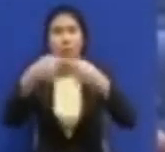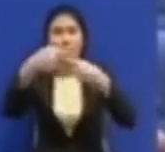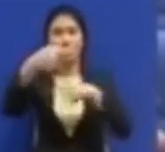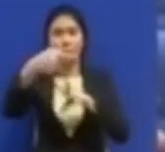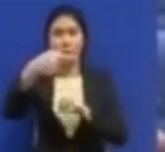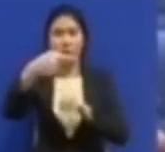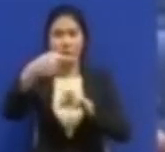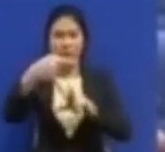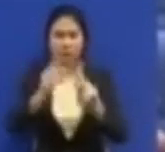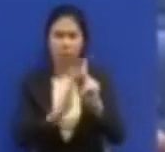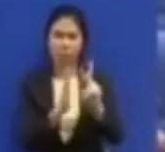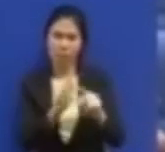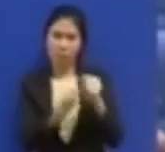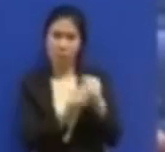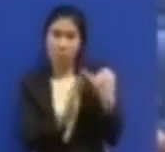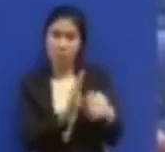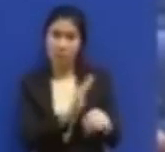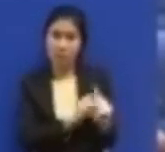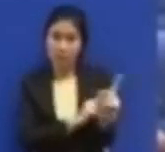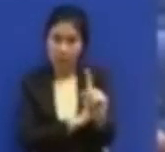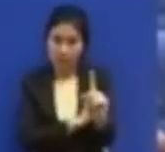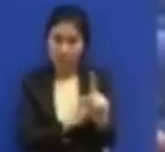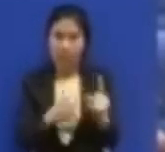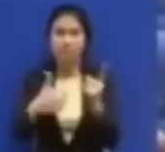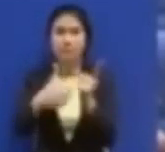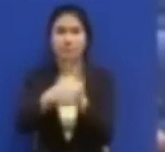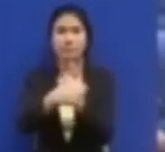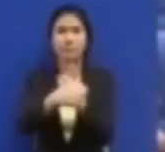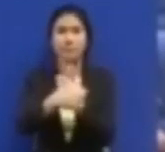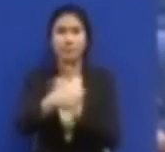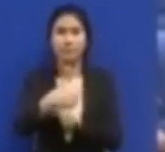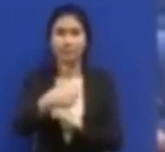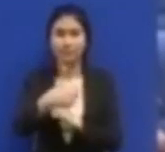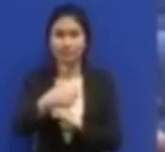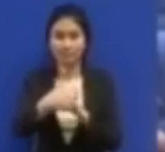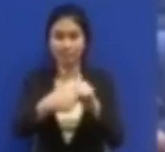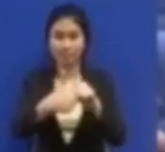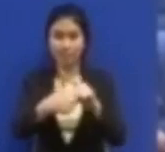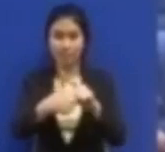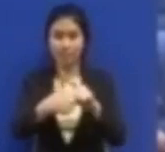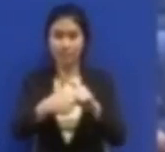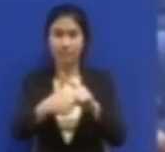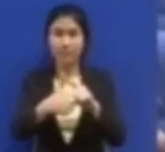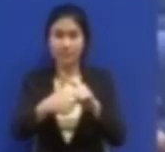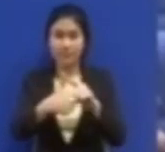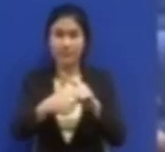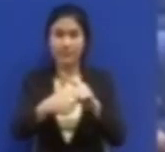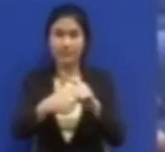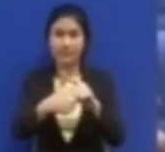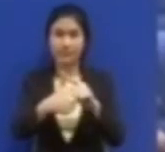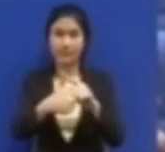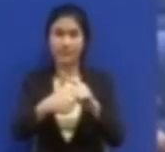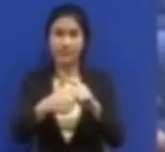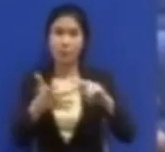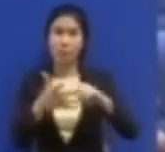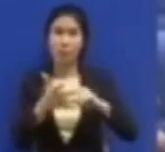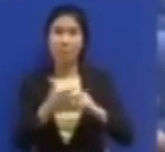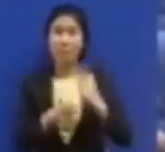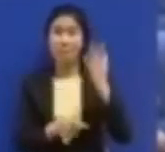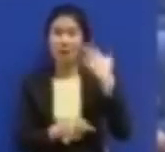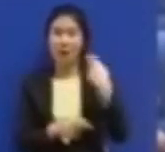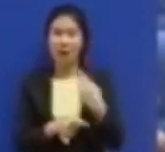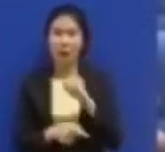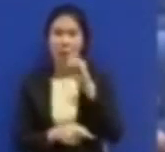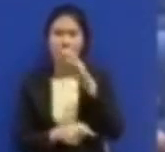คับประการที่1การเสนอเลื่อนวาระประ